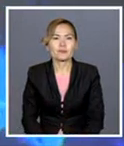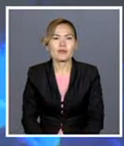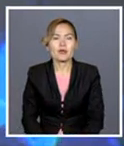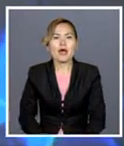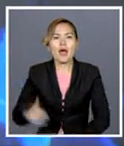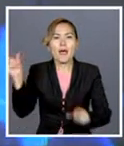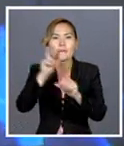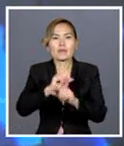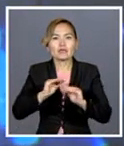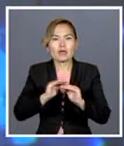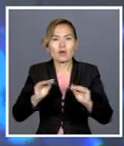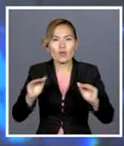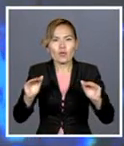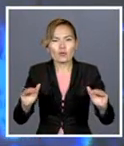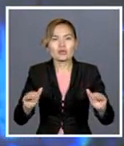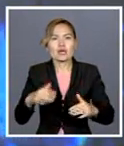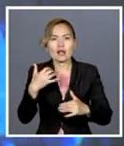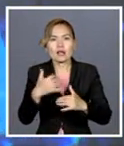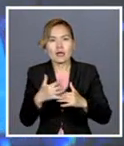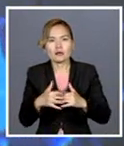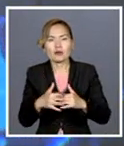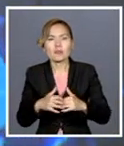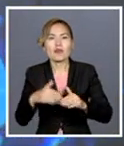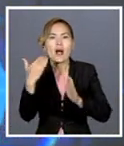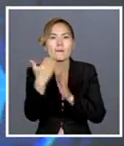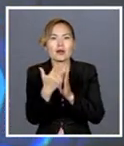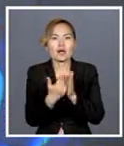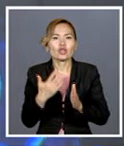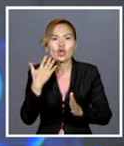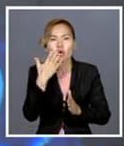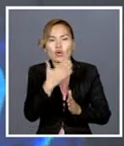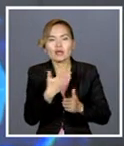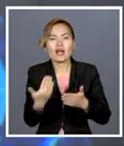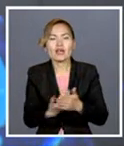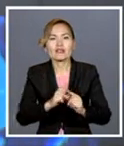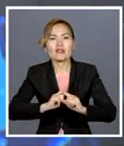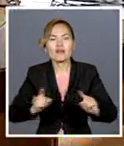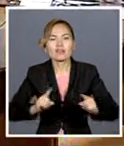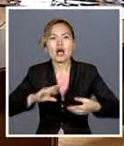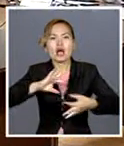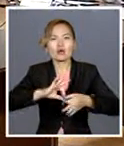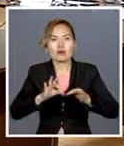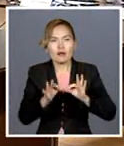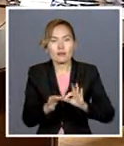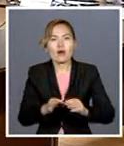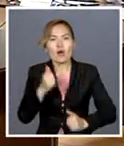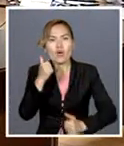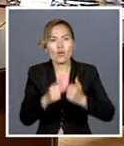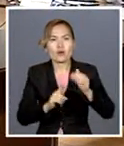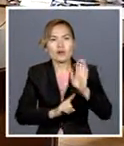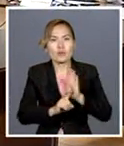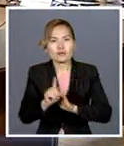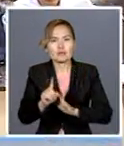Мектеп оқушылары арасында «Менің елім» әлеуметтік бағдарламасы аясында ұлттық инновациялық жобалар олимпиадасы басталды. Бұл туралы Қазақстан 2050 қозғалысының